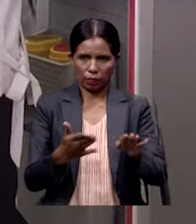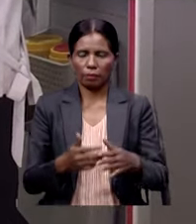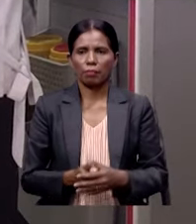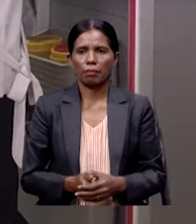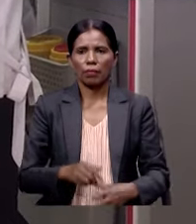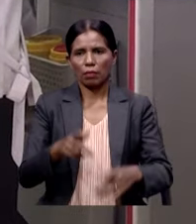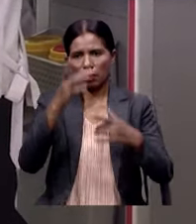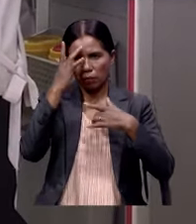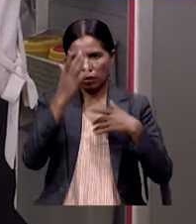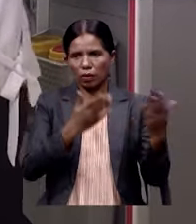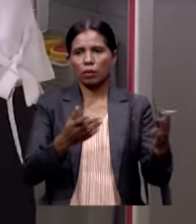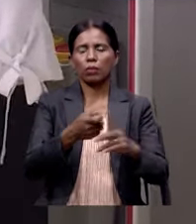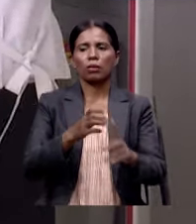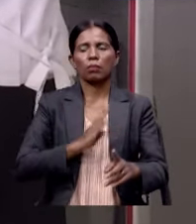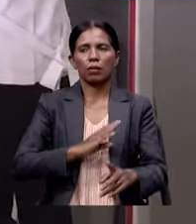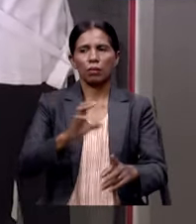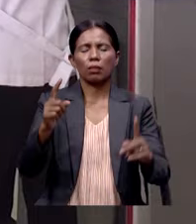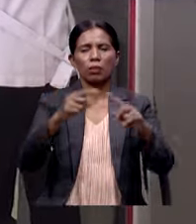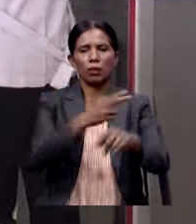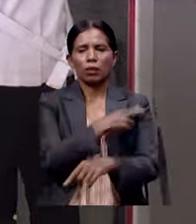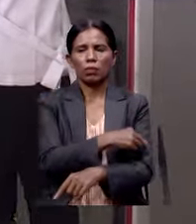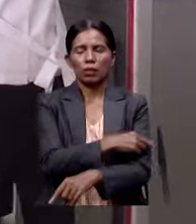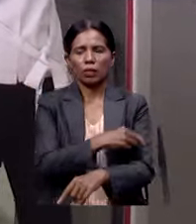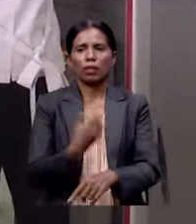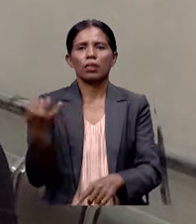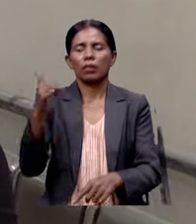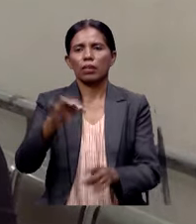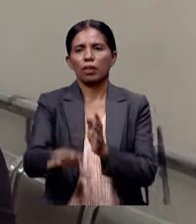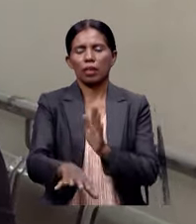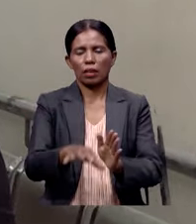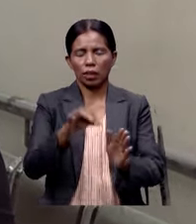nebe durante ne transfere husi Baucau ba Hospital Nasional maksira nebe hetan